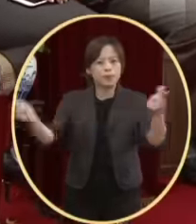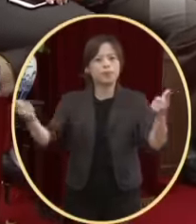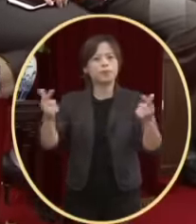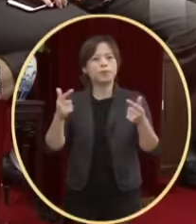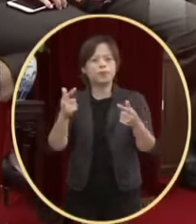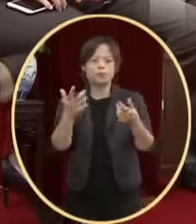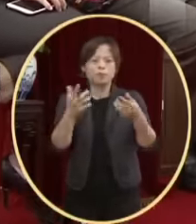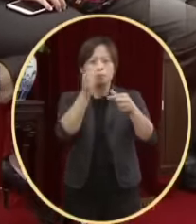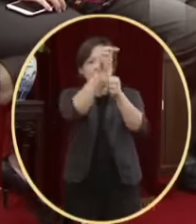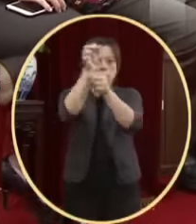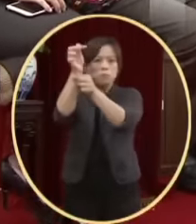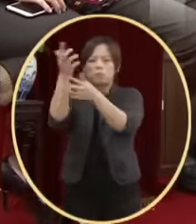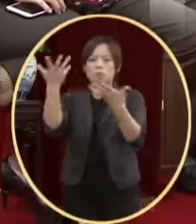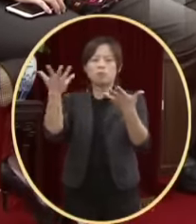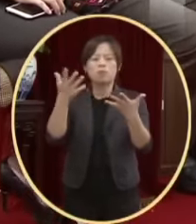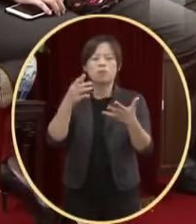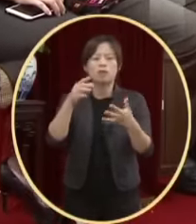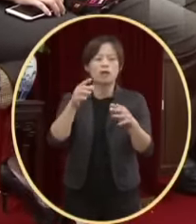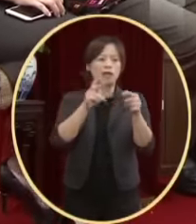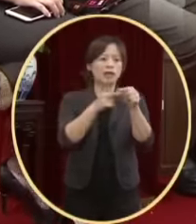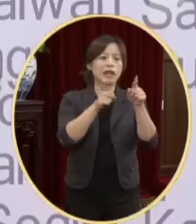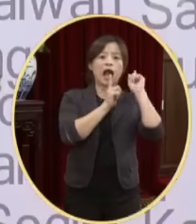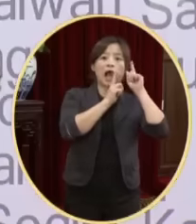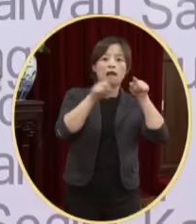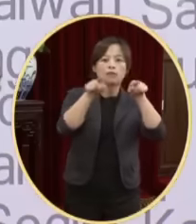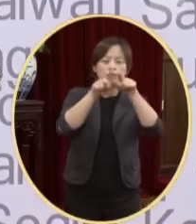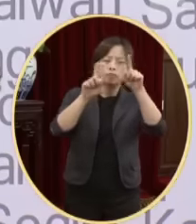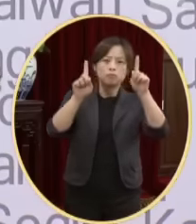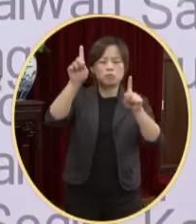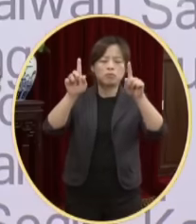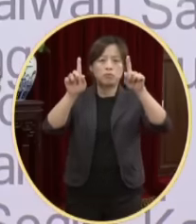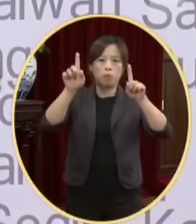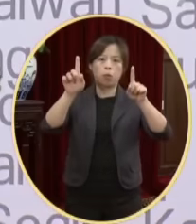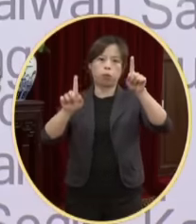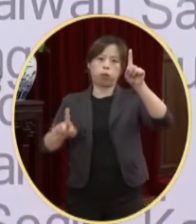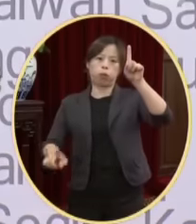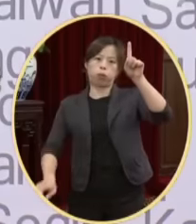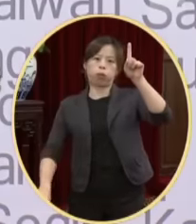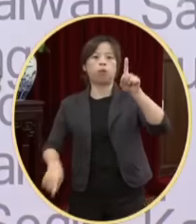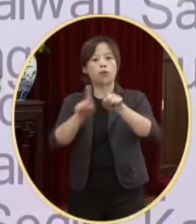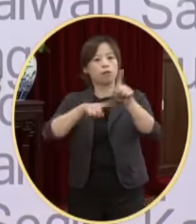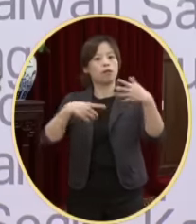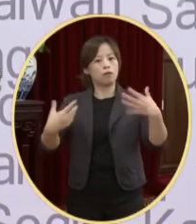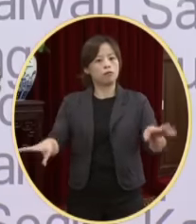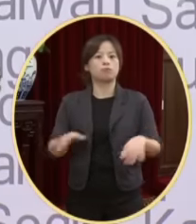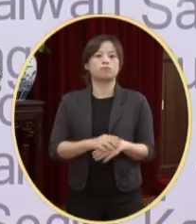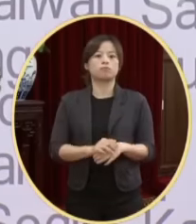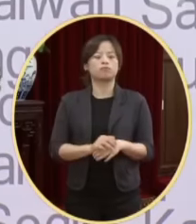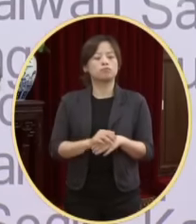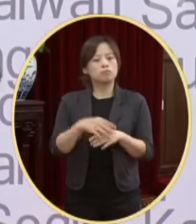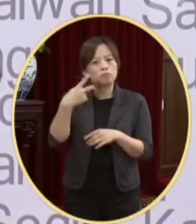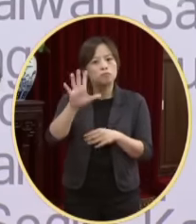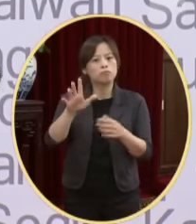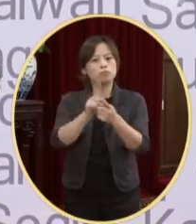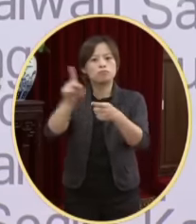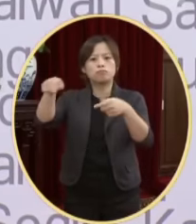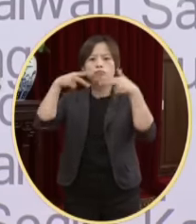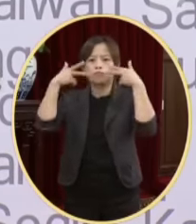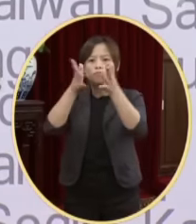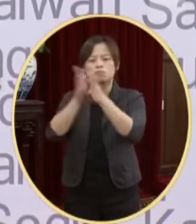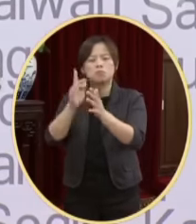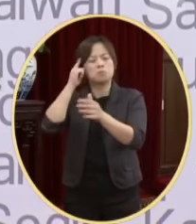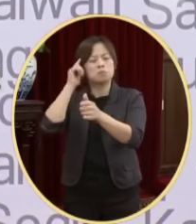面的指标，仍然跟非原住民族存在着落差。同时，对原住民族